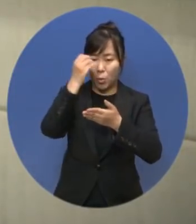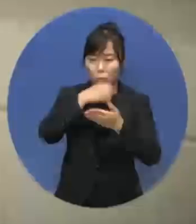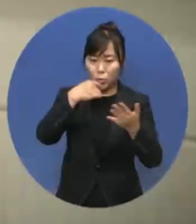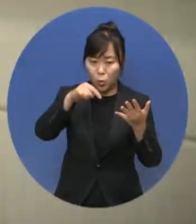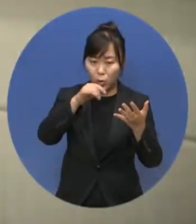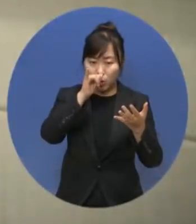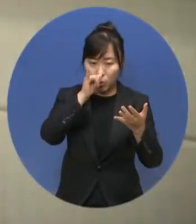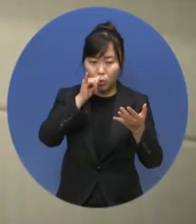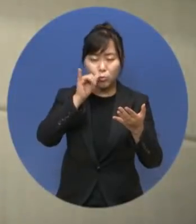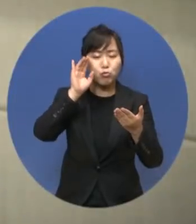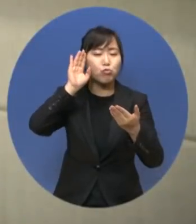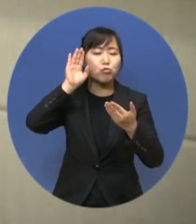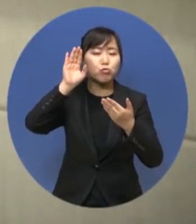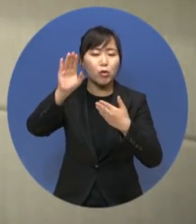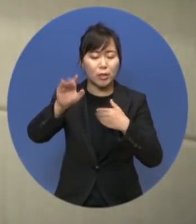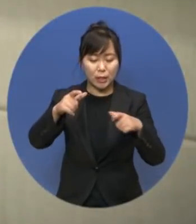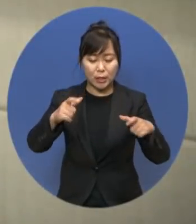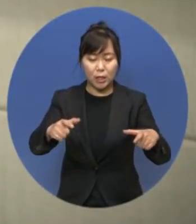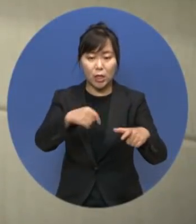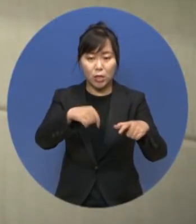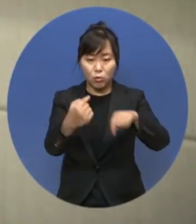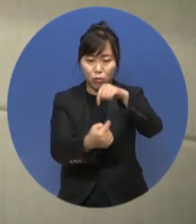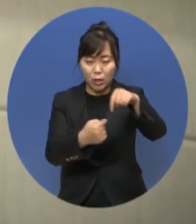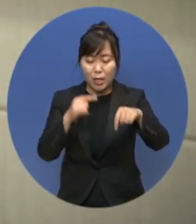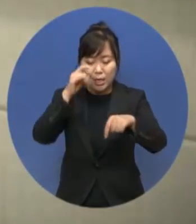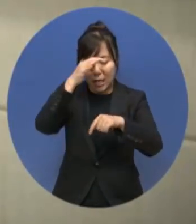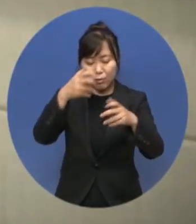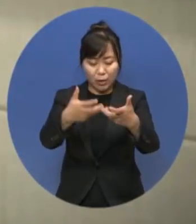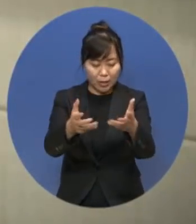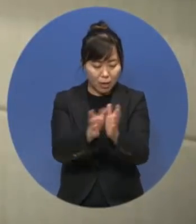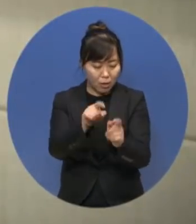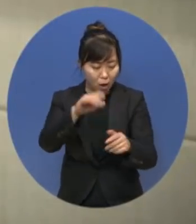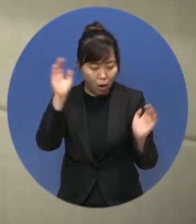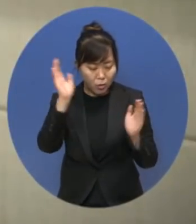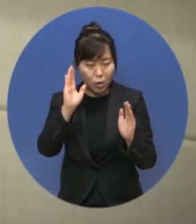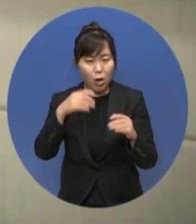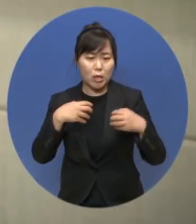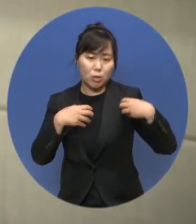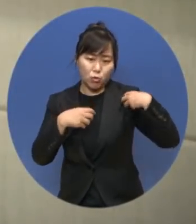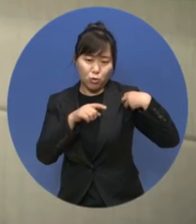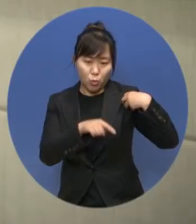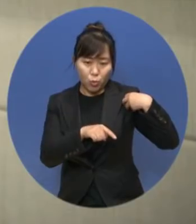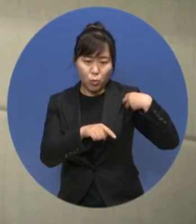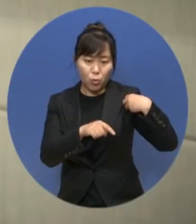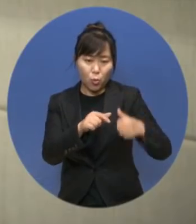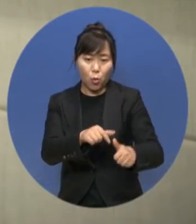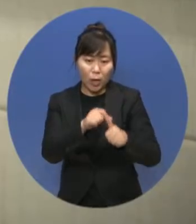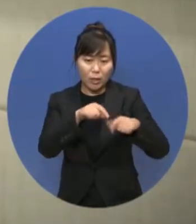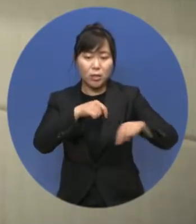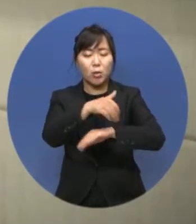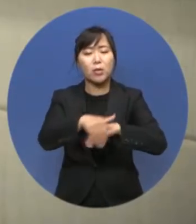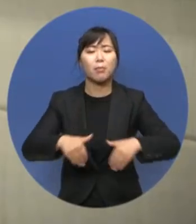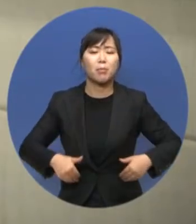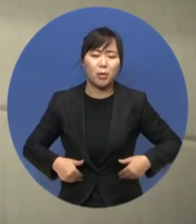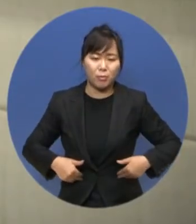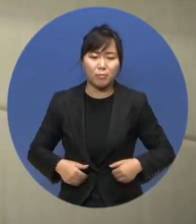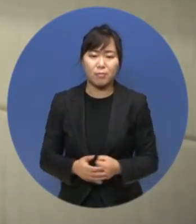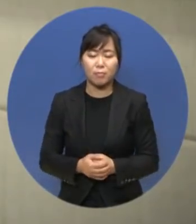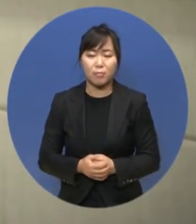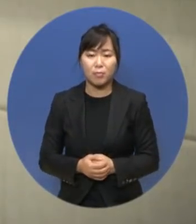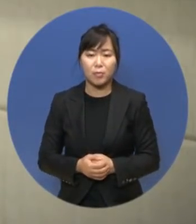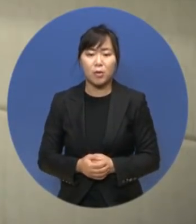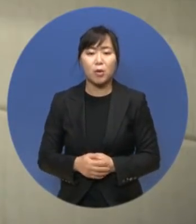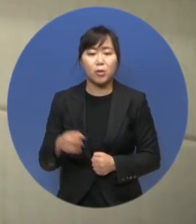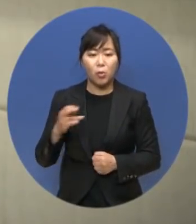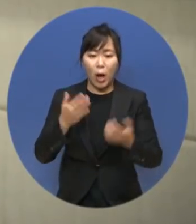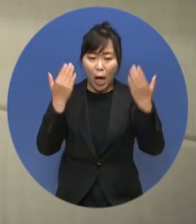받고 나아가서 이 지역에서 운영하는 예술단체가 이 학생을 의무적으로 고용하는 정책이 필요하다고 봅니다.